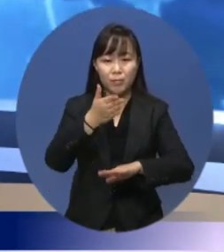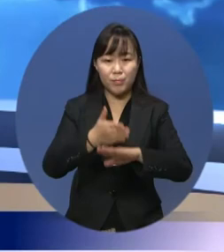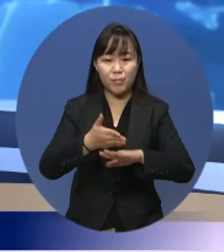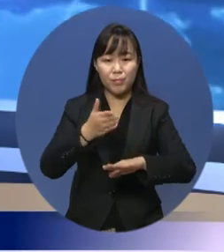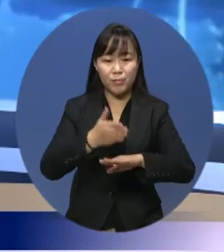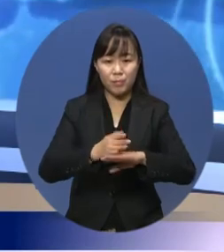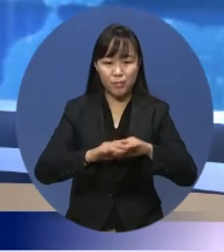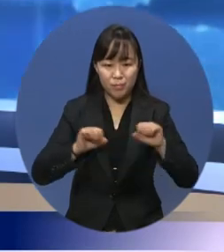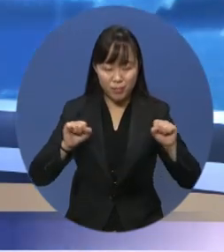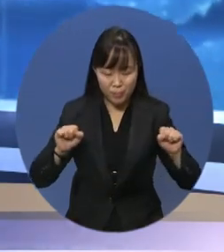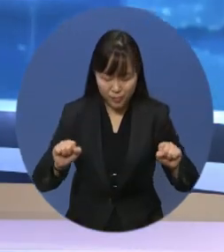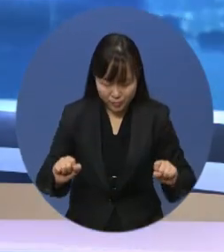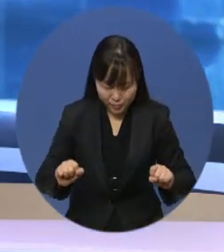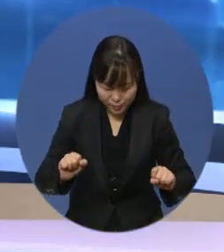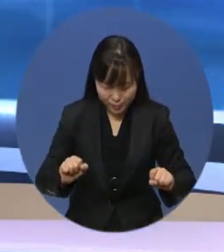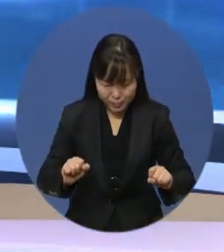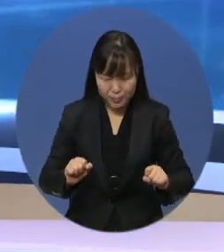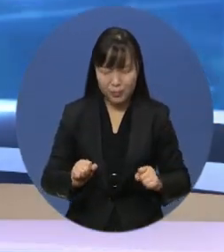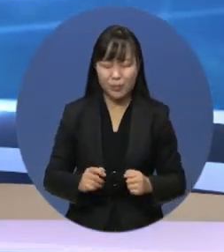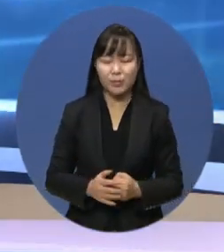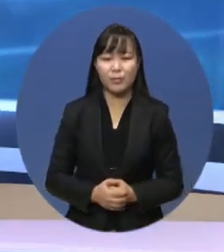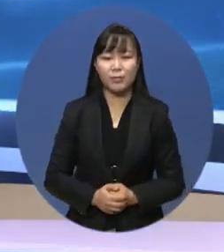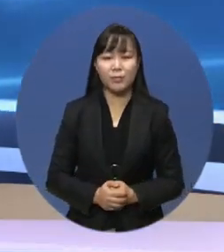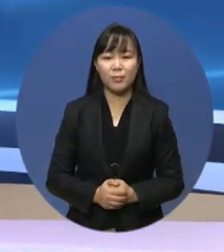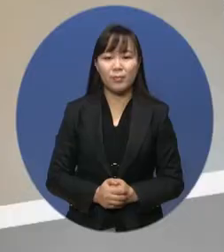시청해주신 여러분 고맙습니다.